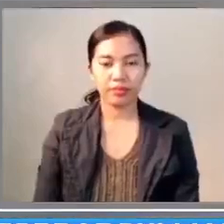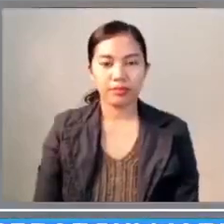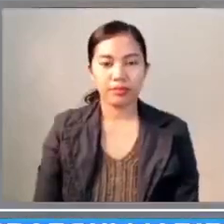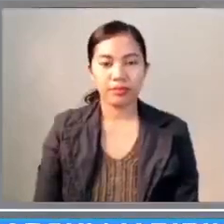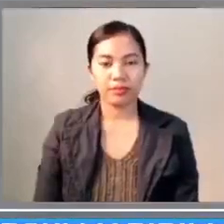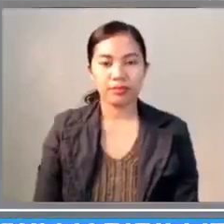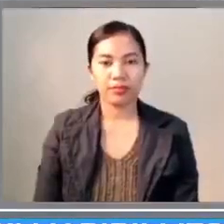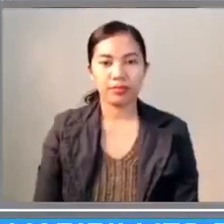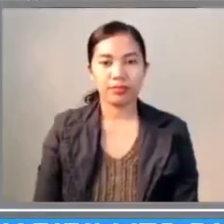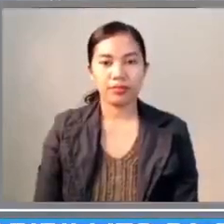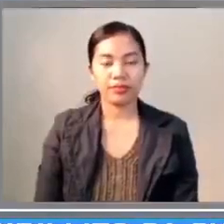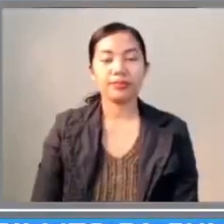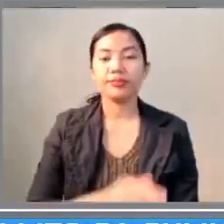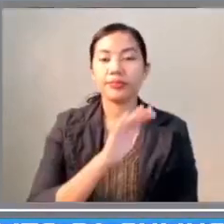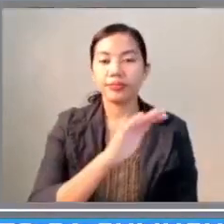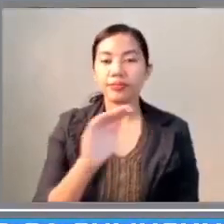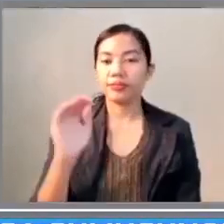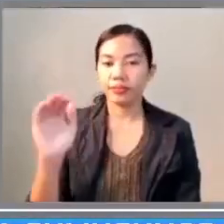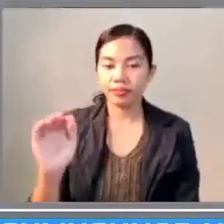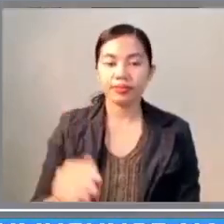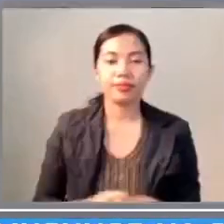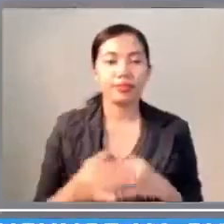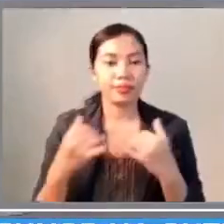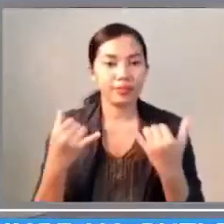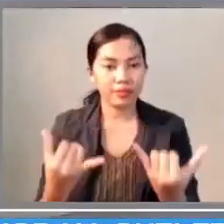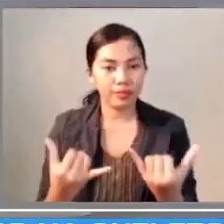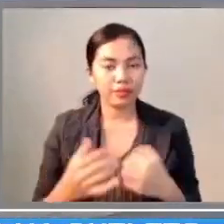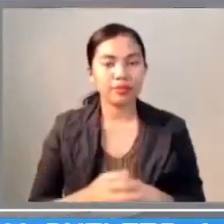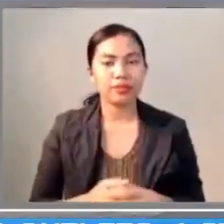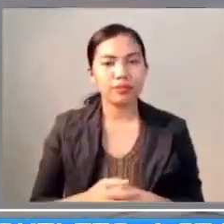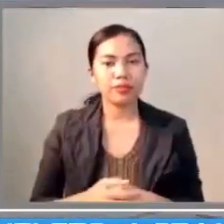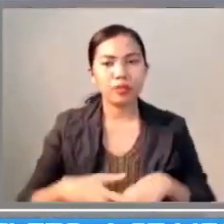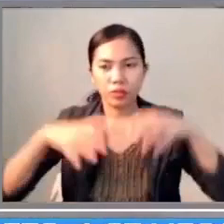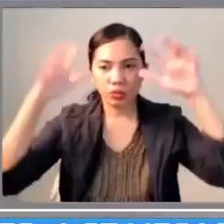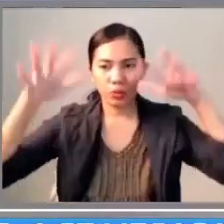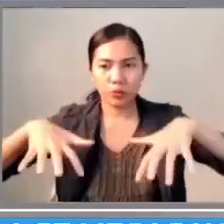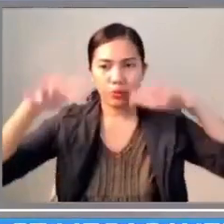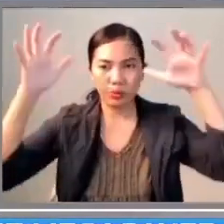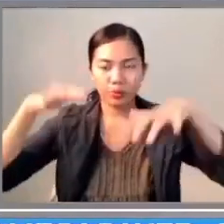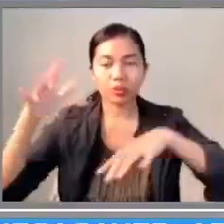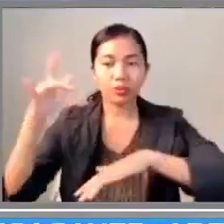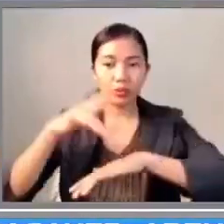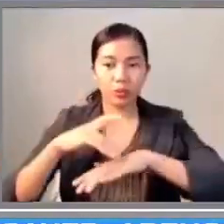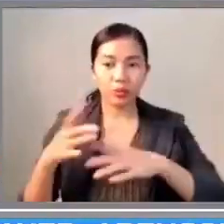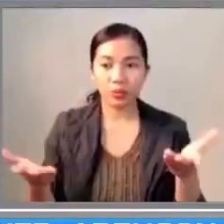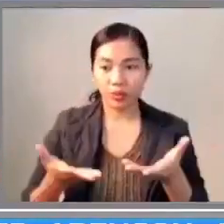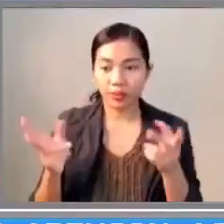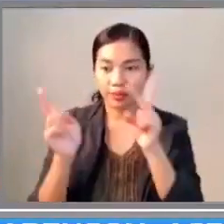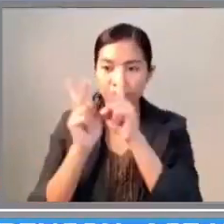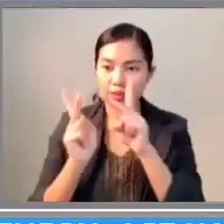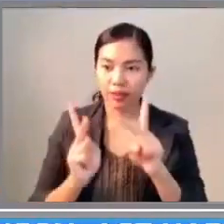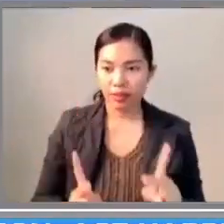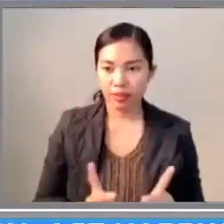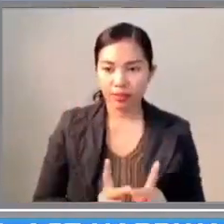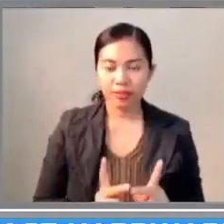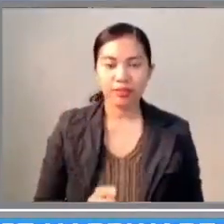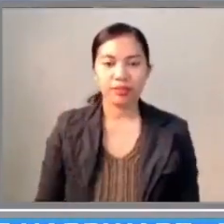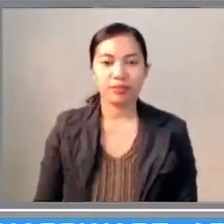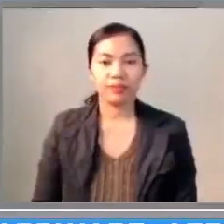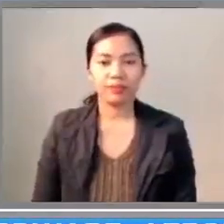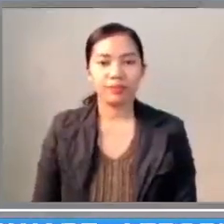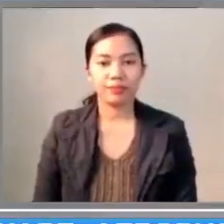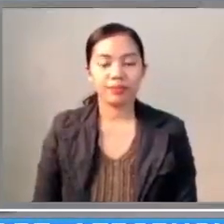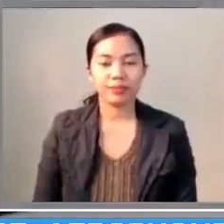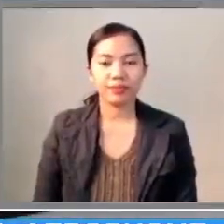Mga kapuso, ramdam na rin po ang sama ng panahon sa Rizal, Palawan. Update po tayo roon sa ulat on the spot ni Chino Gaston. Chino?